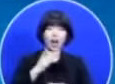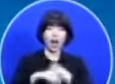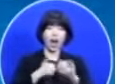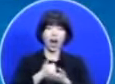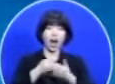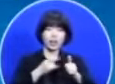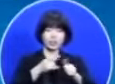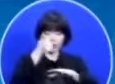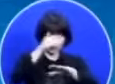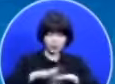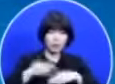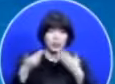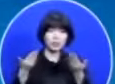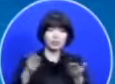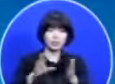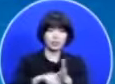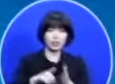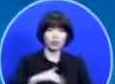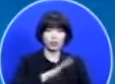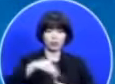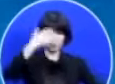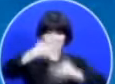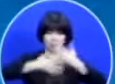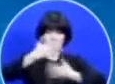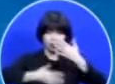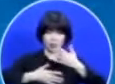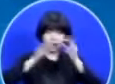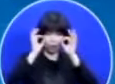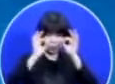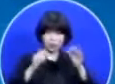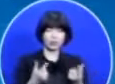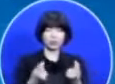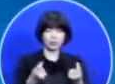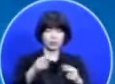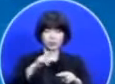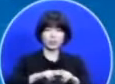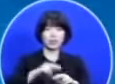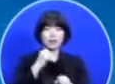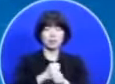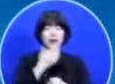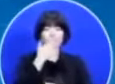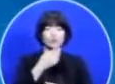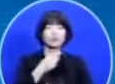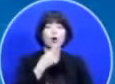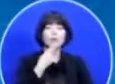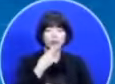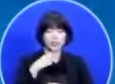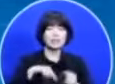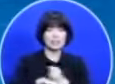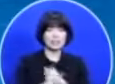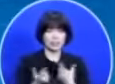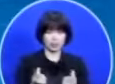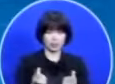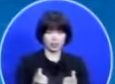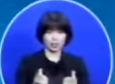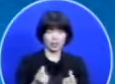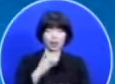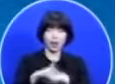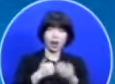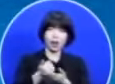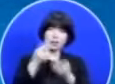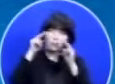예배드릴 때 우리가 극장에서 영화 보는 것처럼 의자를 만들 수는 없지 않느냐 하는 겁니다 하나님을